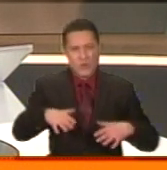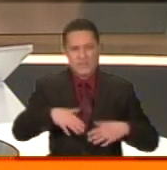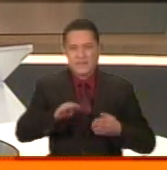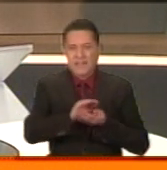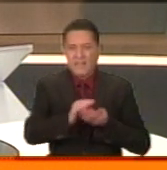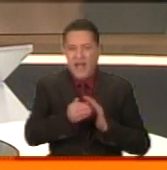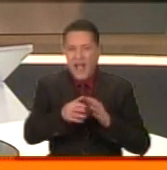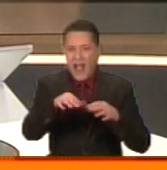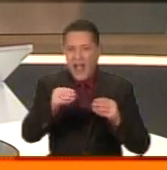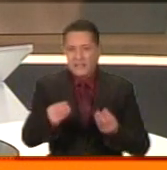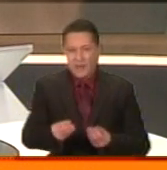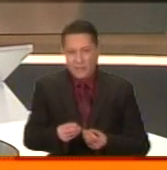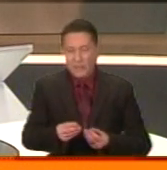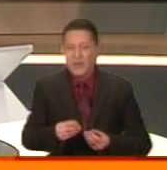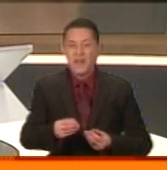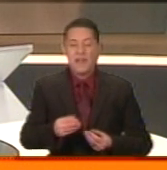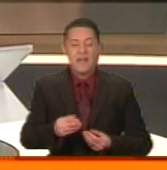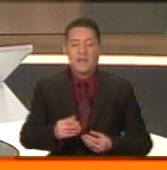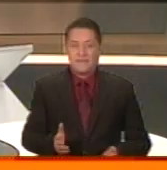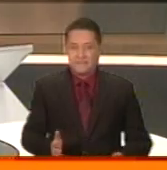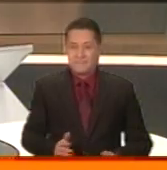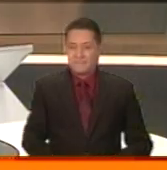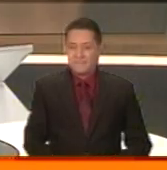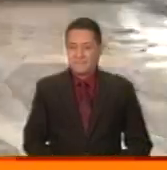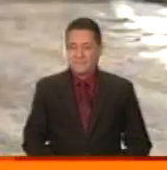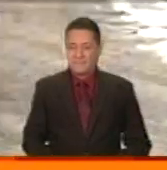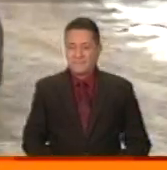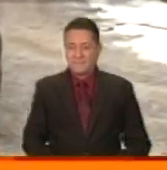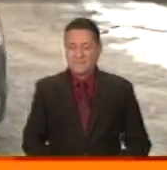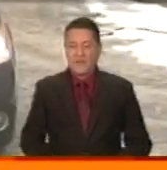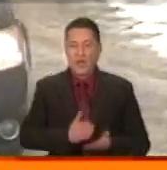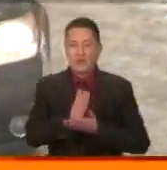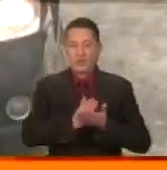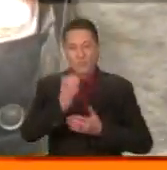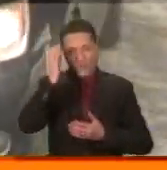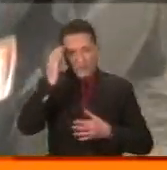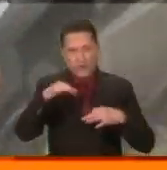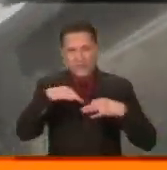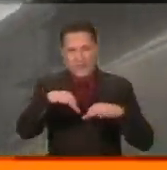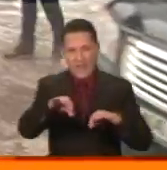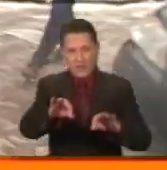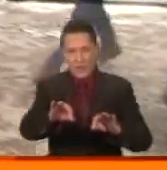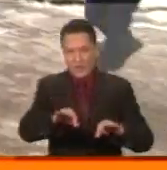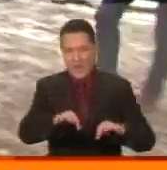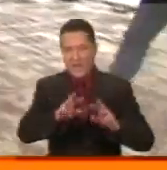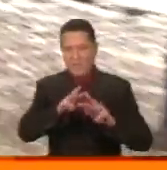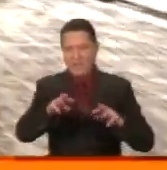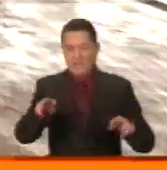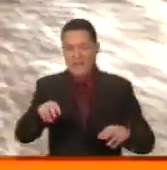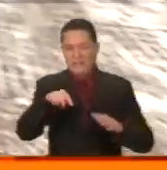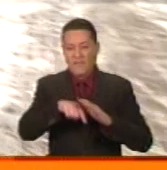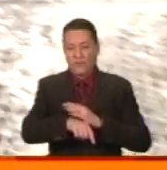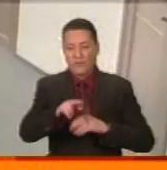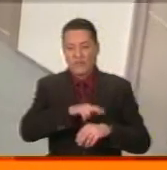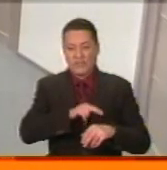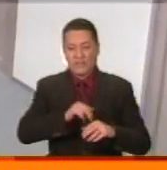вікон у поліції так ще ніколи не зустрічали. Службова чорна «Тойота» заїздить у двір Міністерства внутрішніх